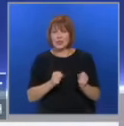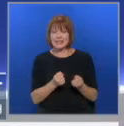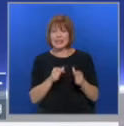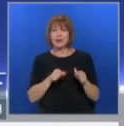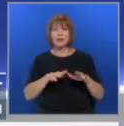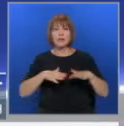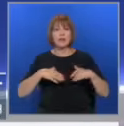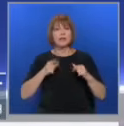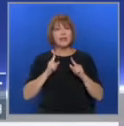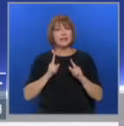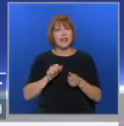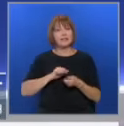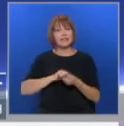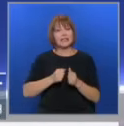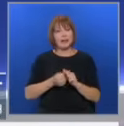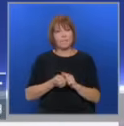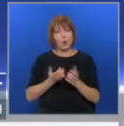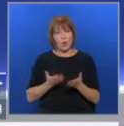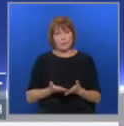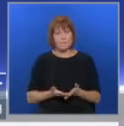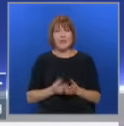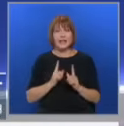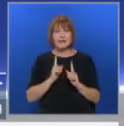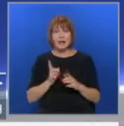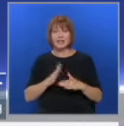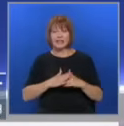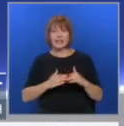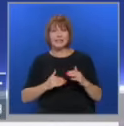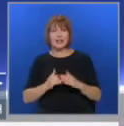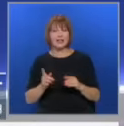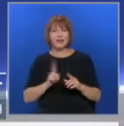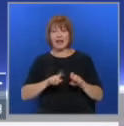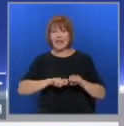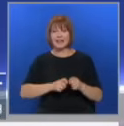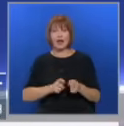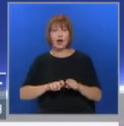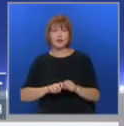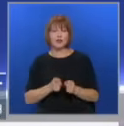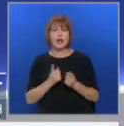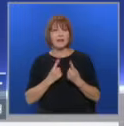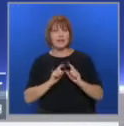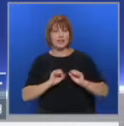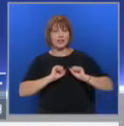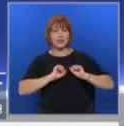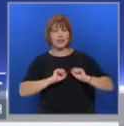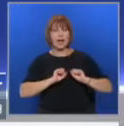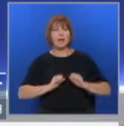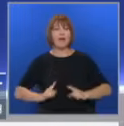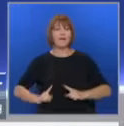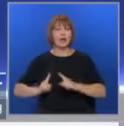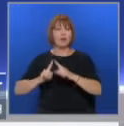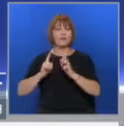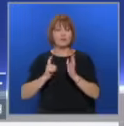парламент трябва да се бори за противоположното. Трябва да изграждаме, а не да рушим. Трябва да защитаваме върховенството на